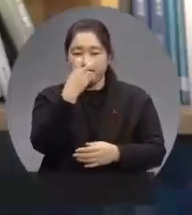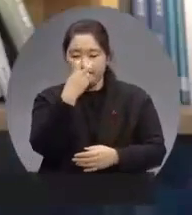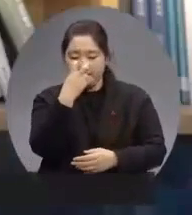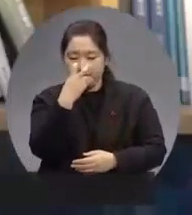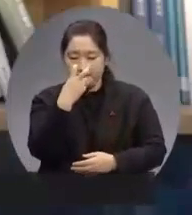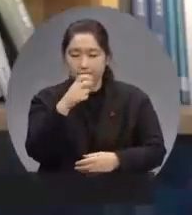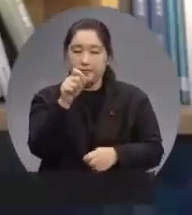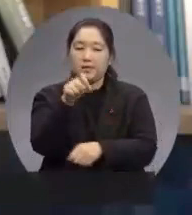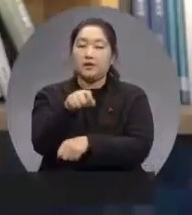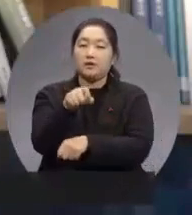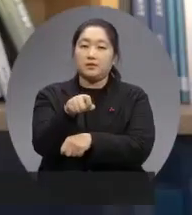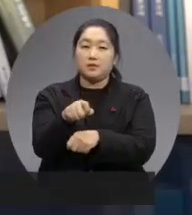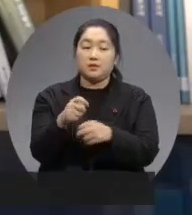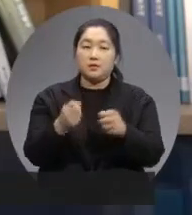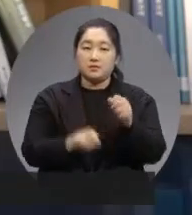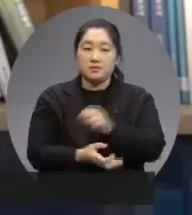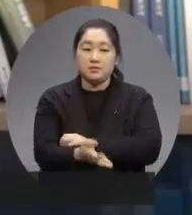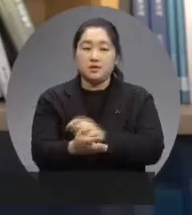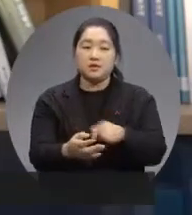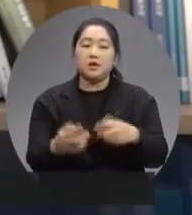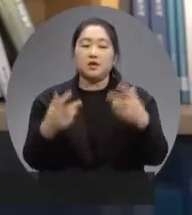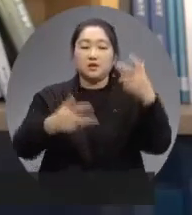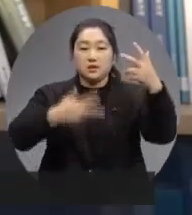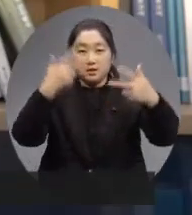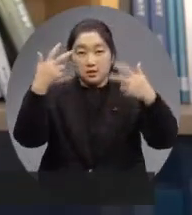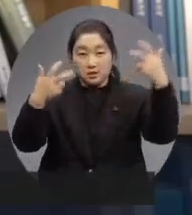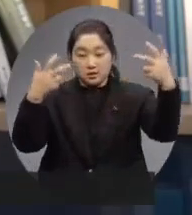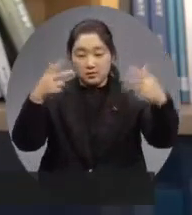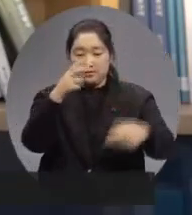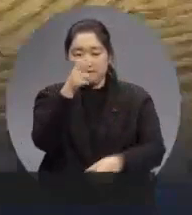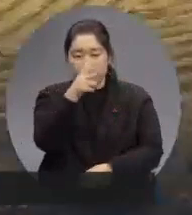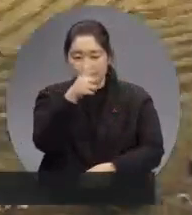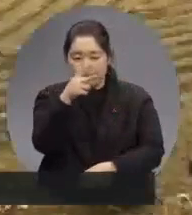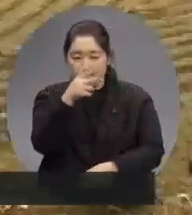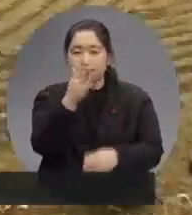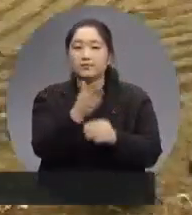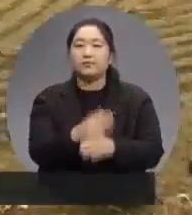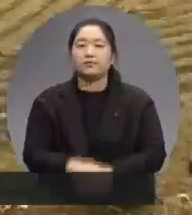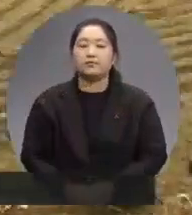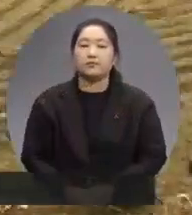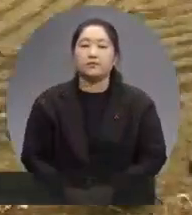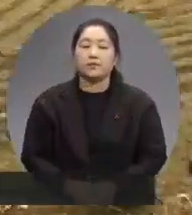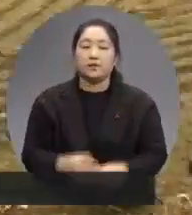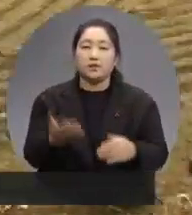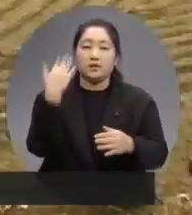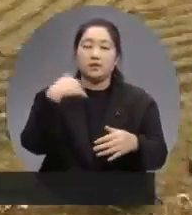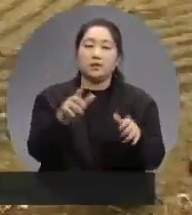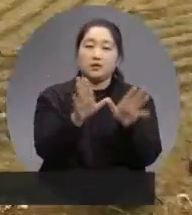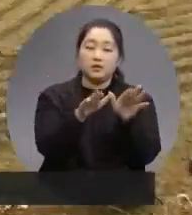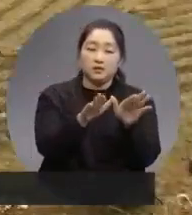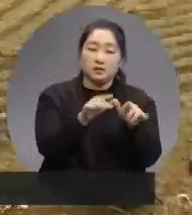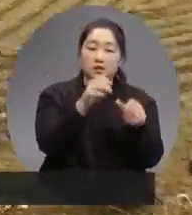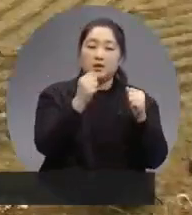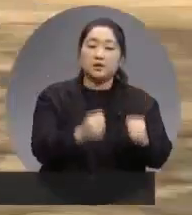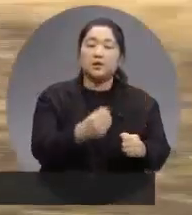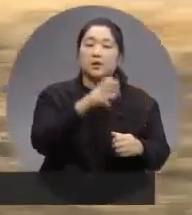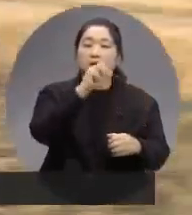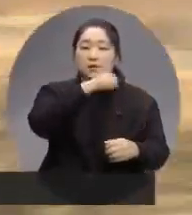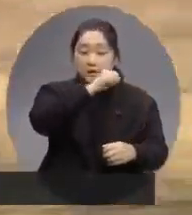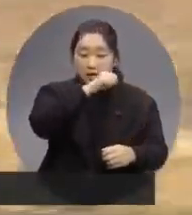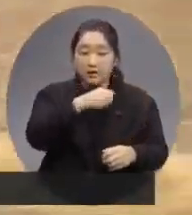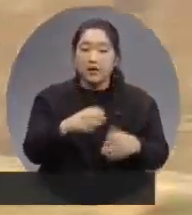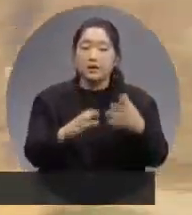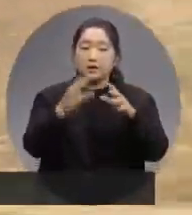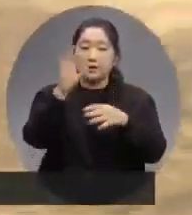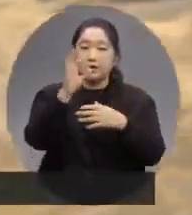사무실에 그 홍세 방사장을 실시간 모니터를 있거든요 그동안 황새들의 서식지는 예산과 서해안